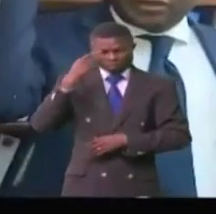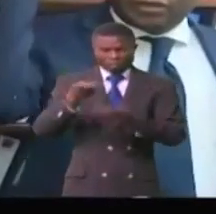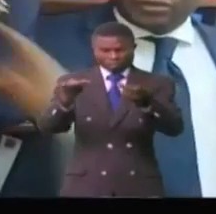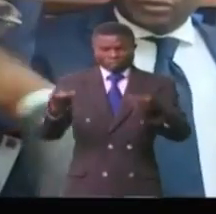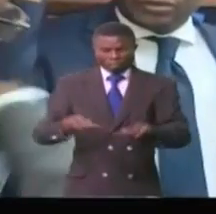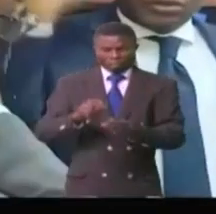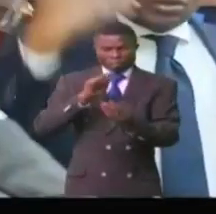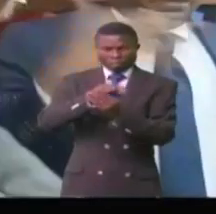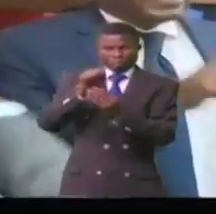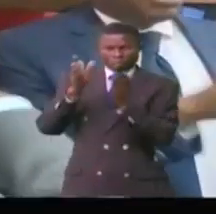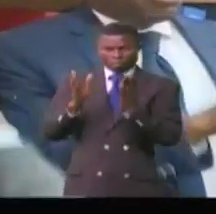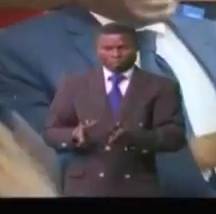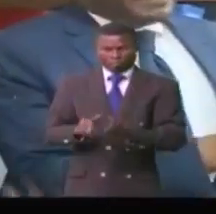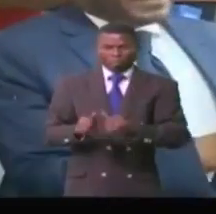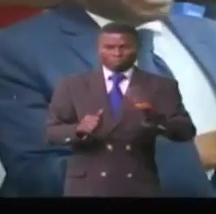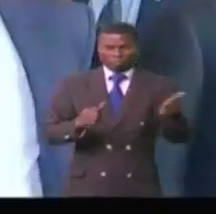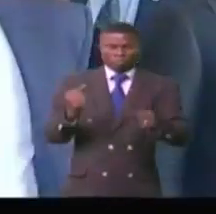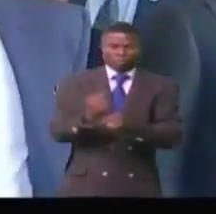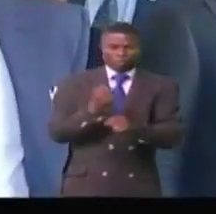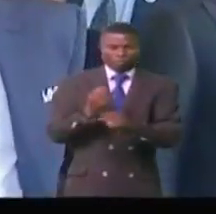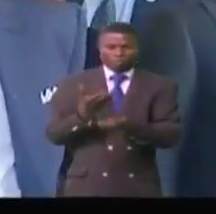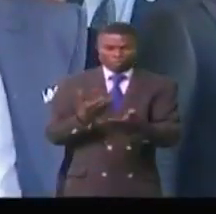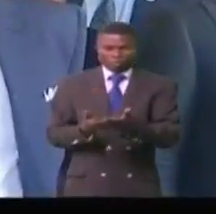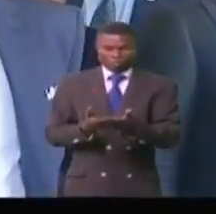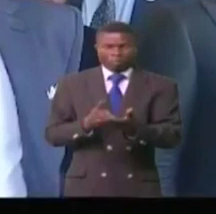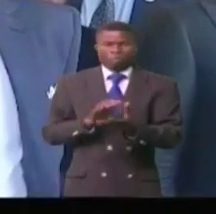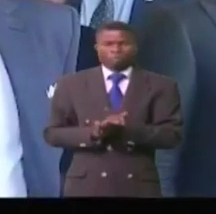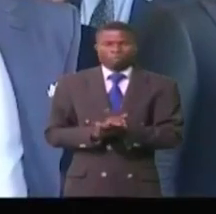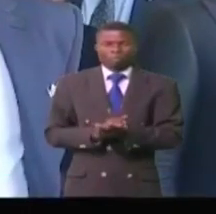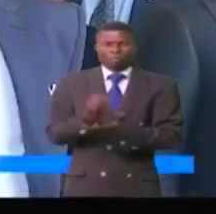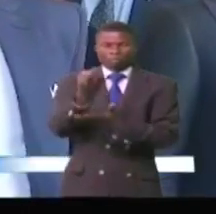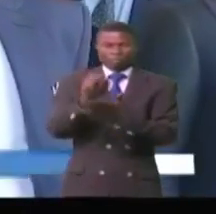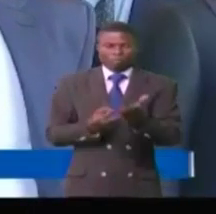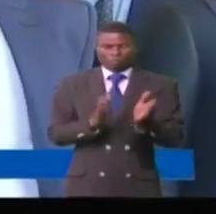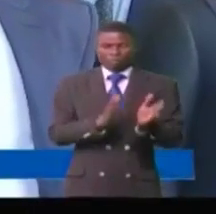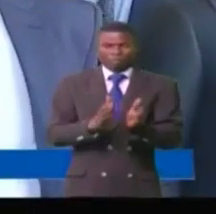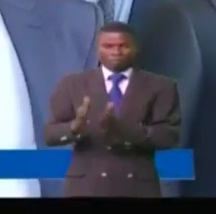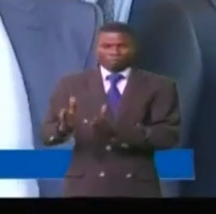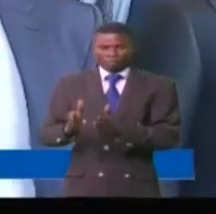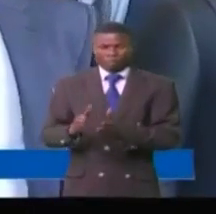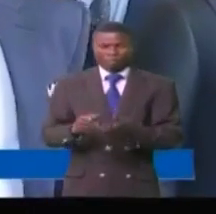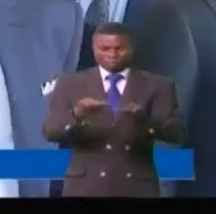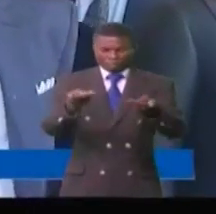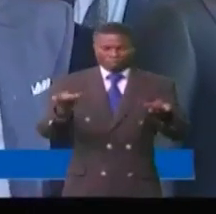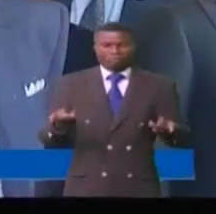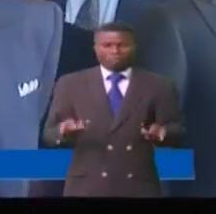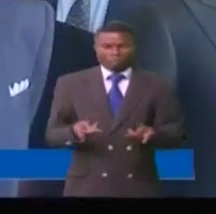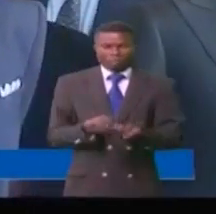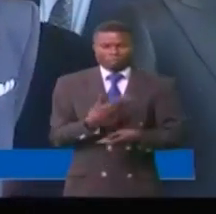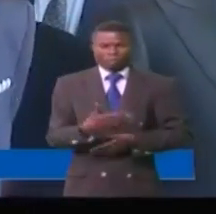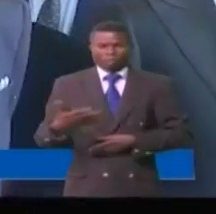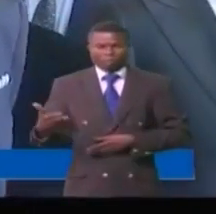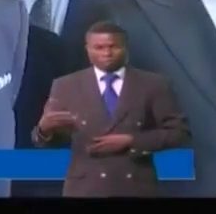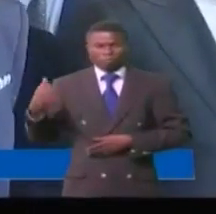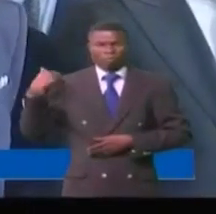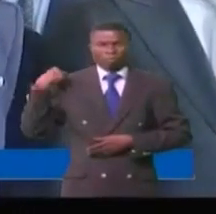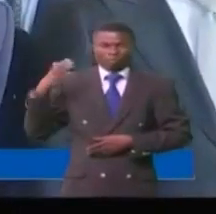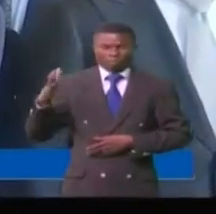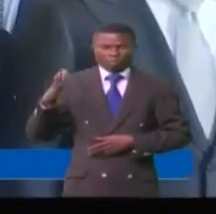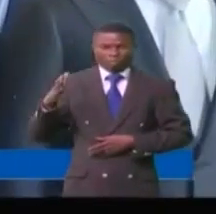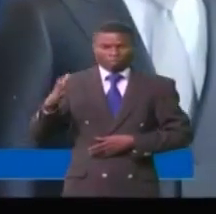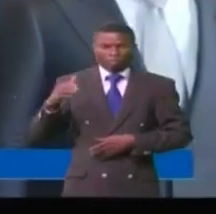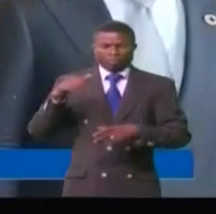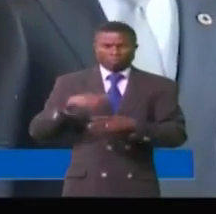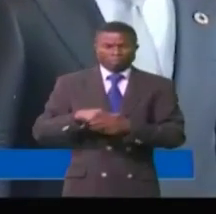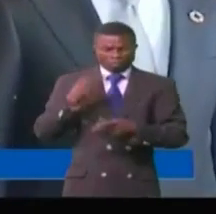des comptables et autres services. L'idée, c'est de préparer la logistique des ressources humaines pour, dans